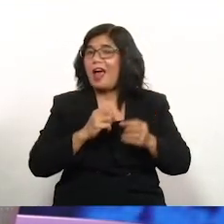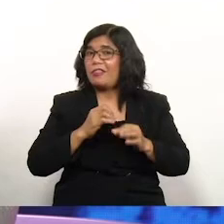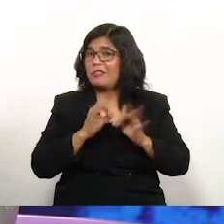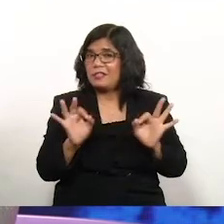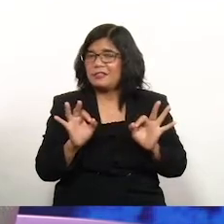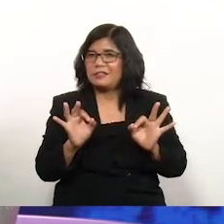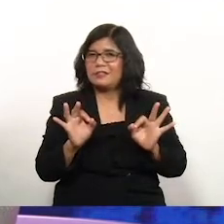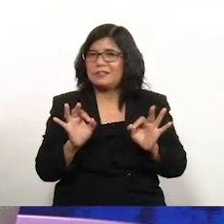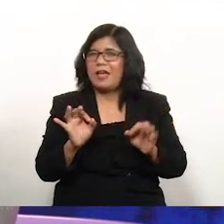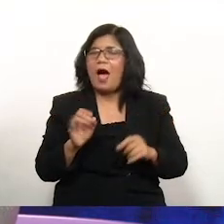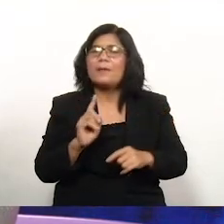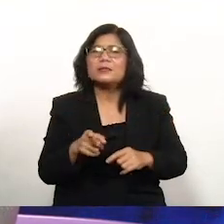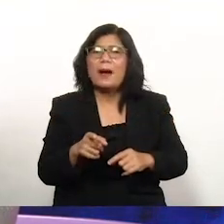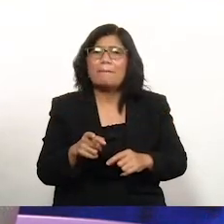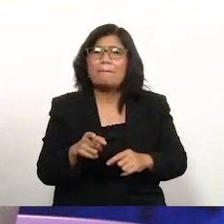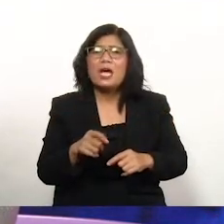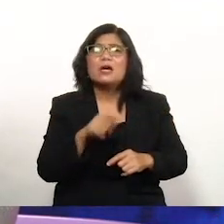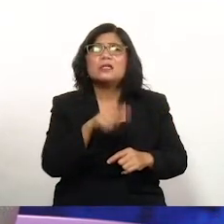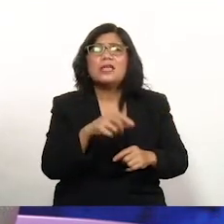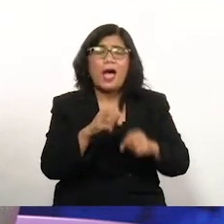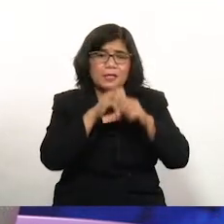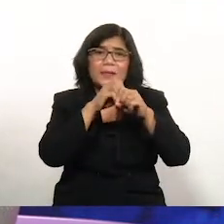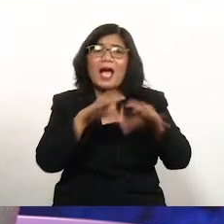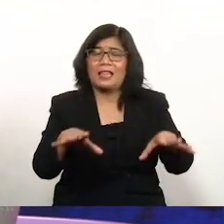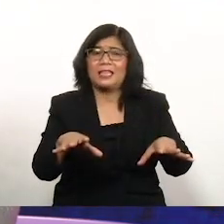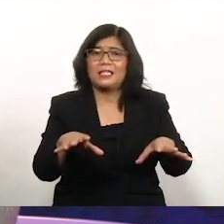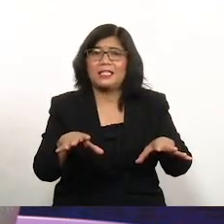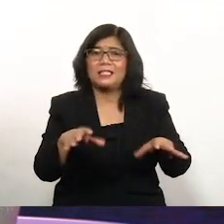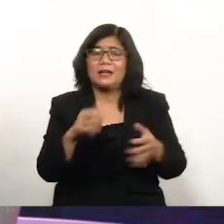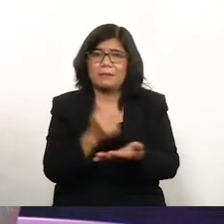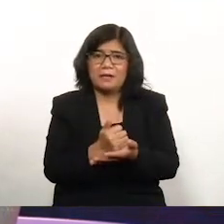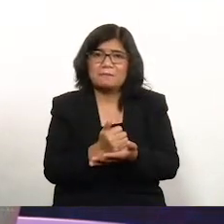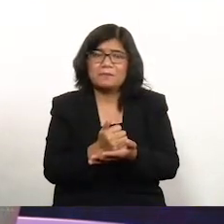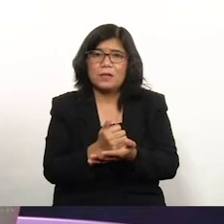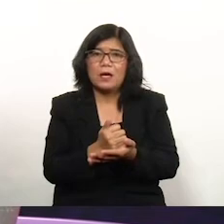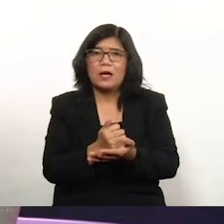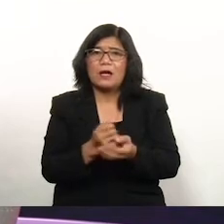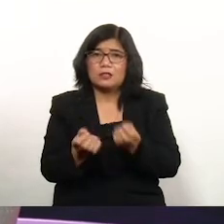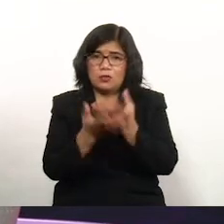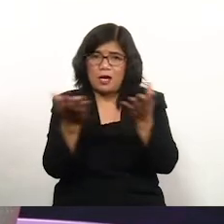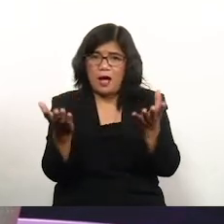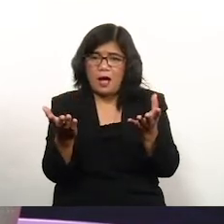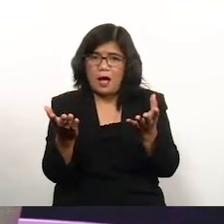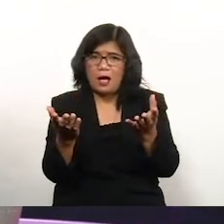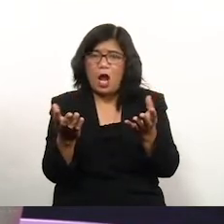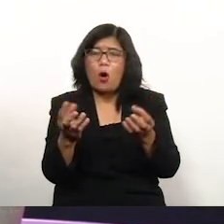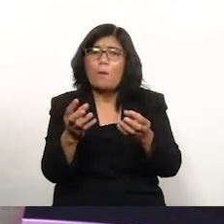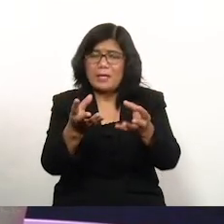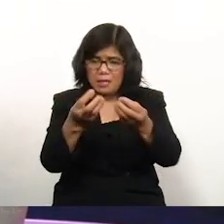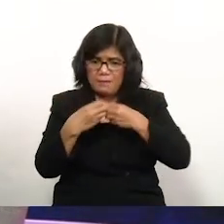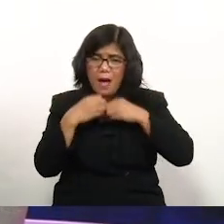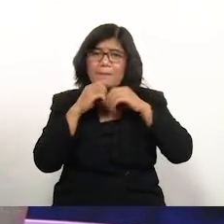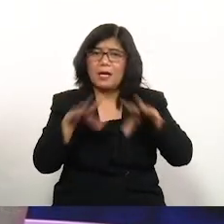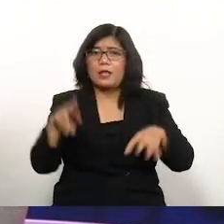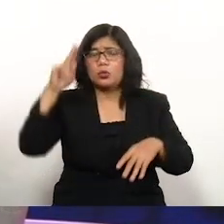berdoa Hai setiap jemaat Tuhan yang sedang menerima berkat firman Tuhan di rumah masing-masing Hai